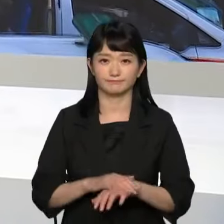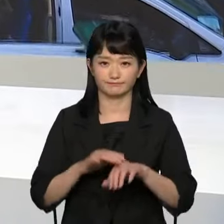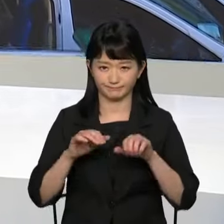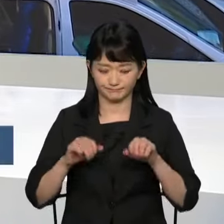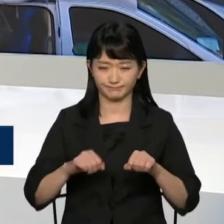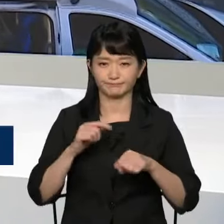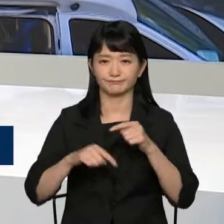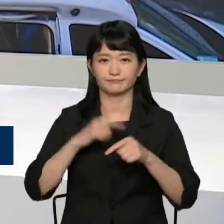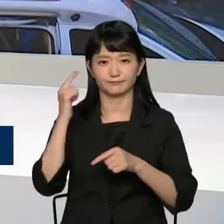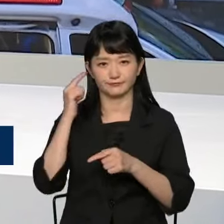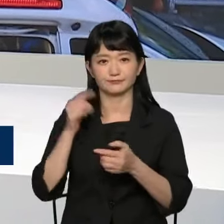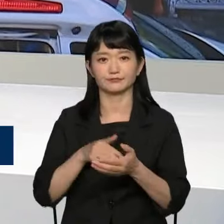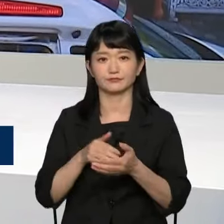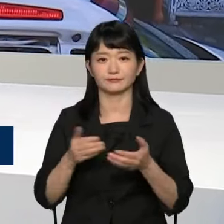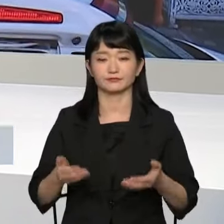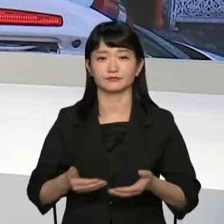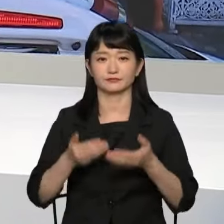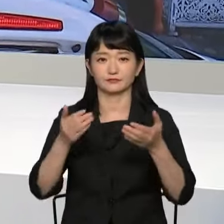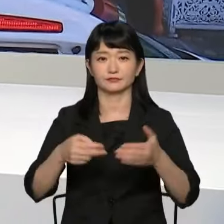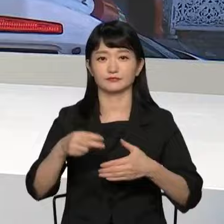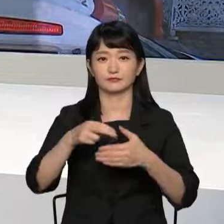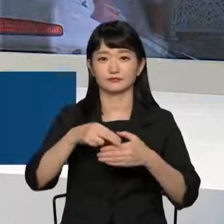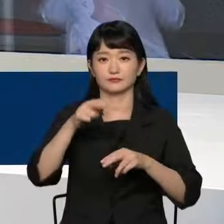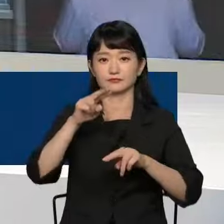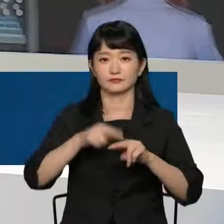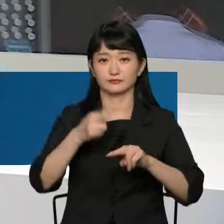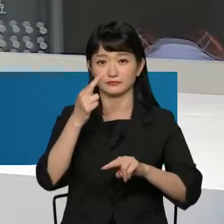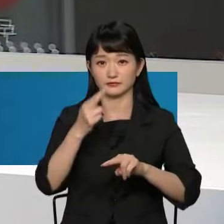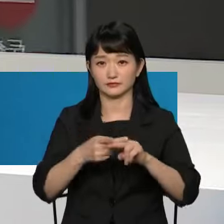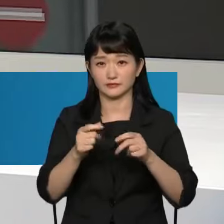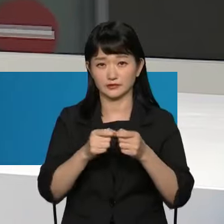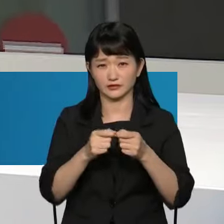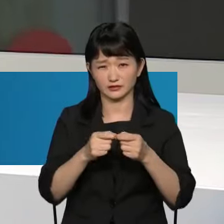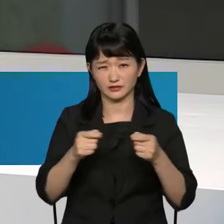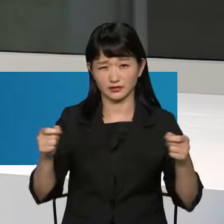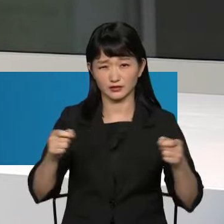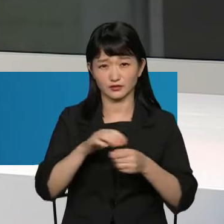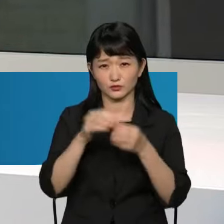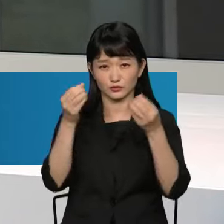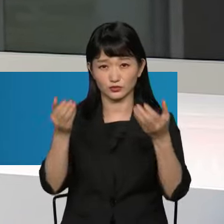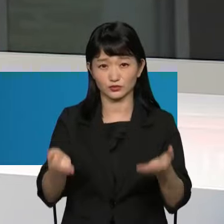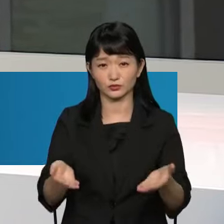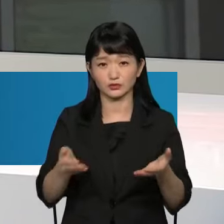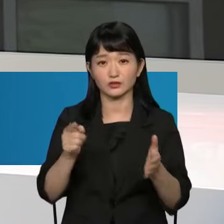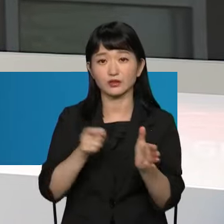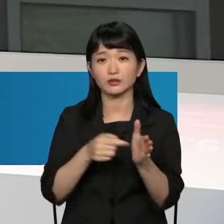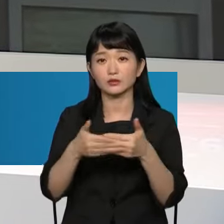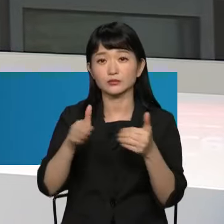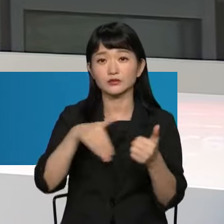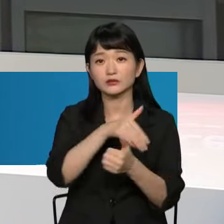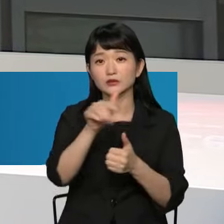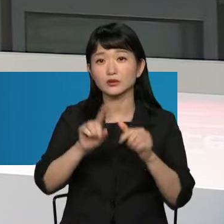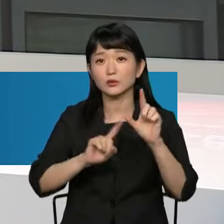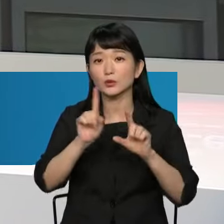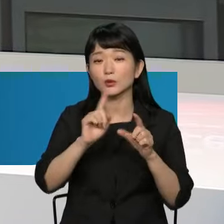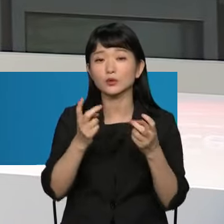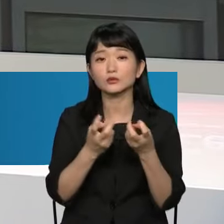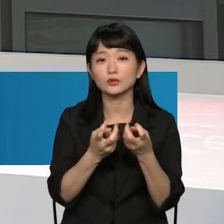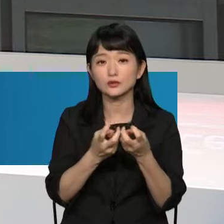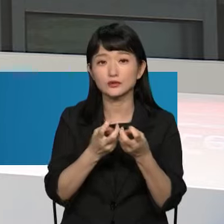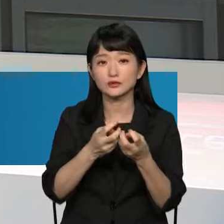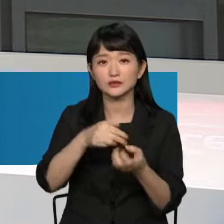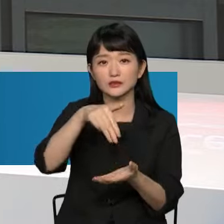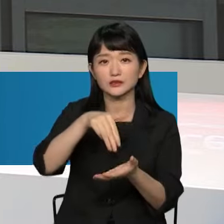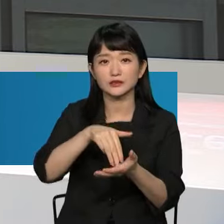뉴스룸을 시작하겠습니다. 의료 공백이 길어지면서 추석 연휴 동안 응급실 상황이 어떨지 신촌 세브란스 병원에 저희